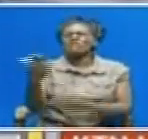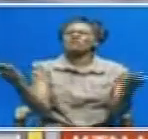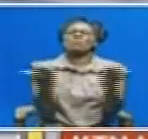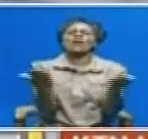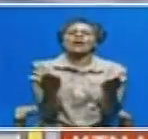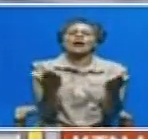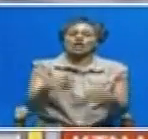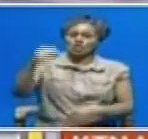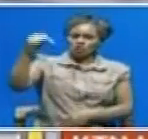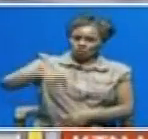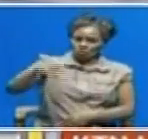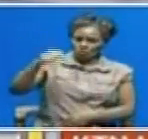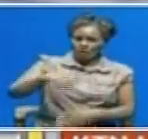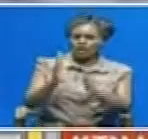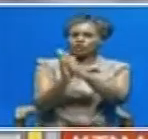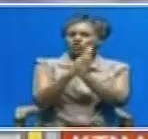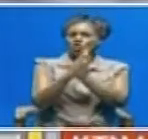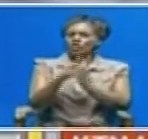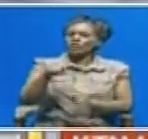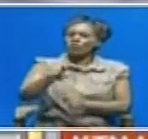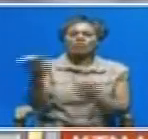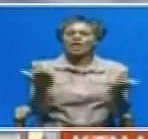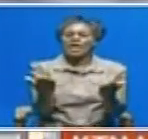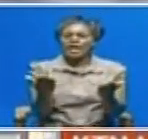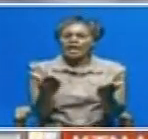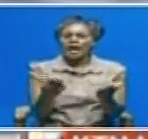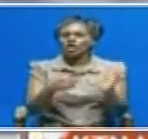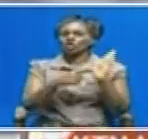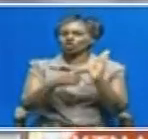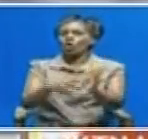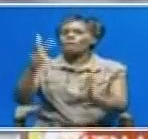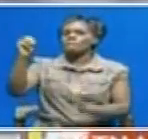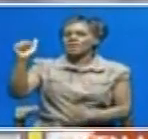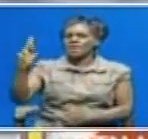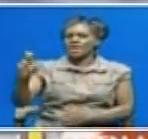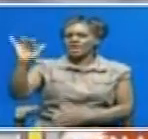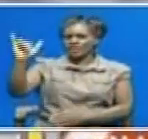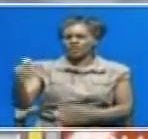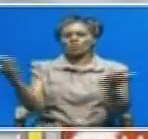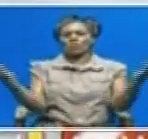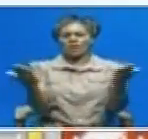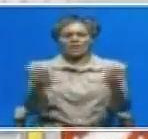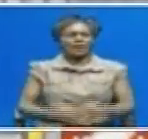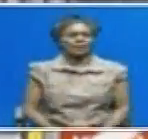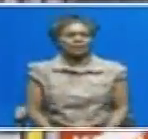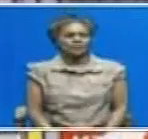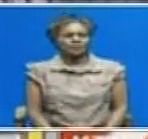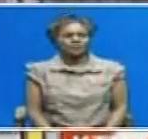wapi. Hii leo katika makala ya Wako Wapi tunamfichua alipo Mary Atieno.